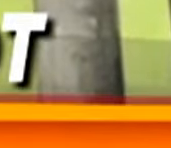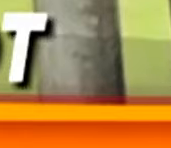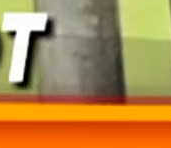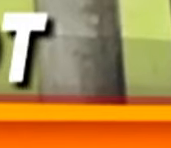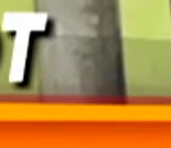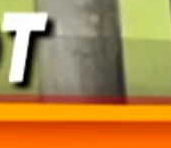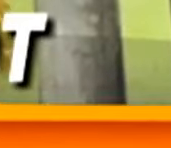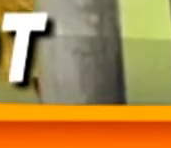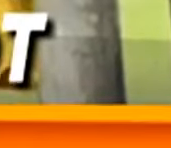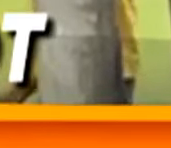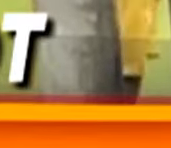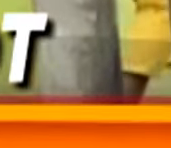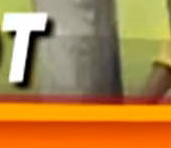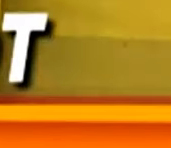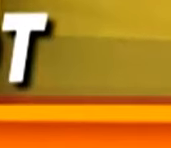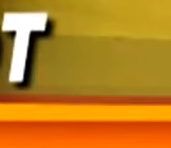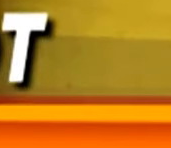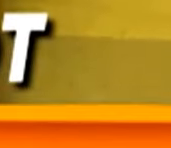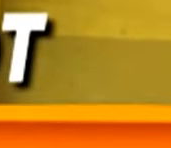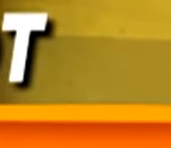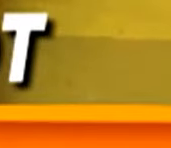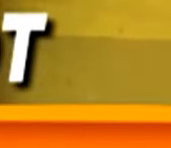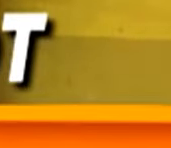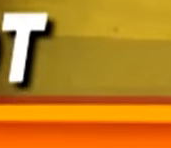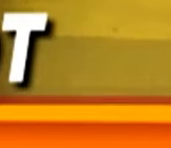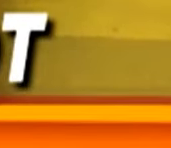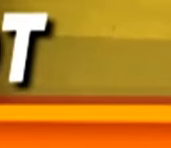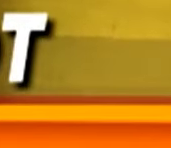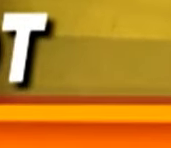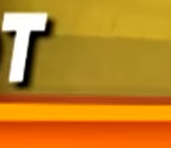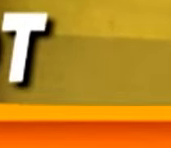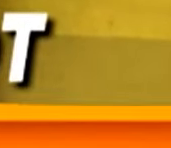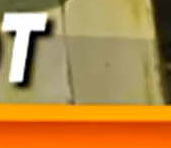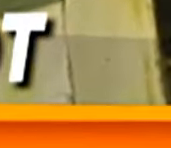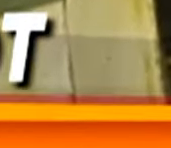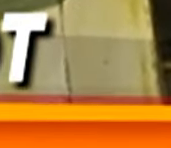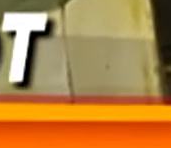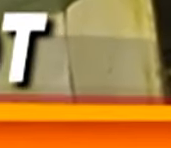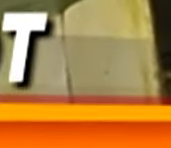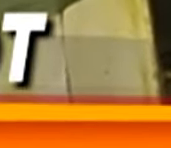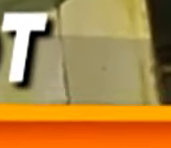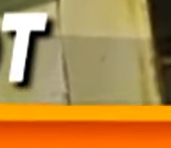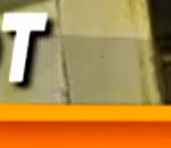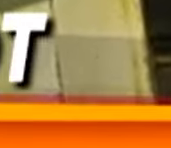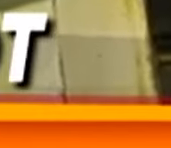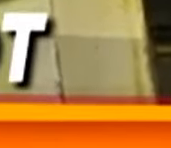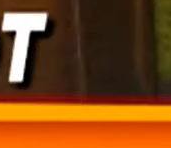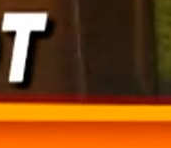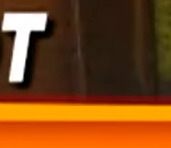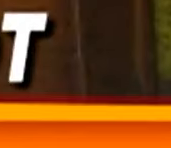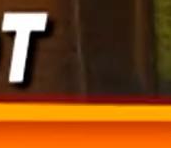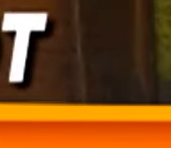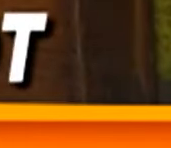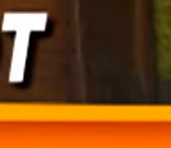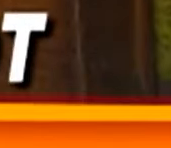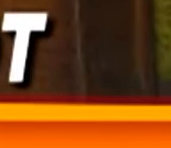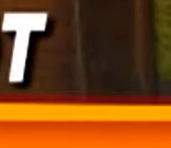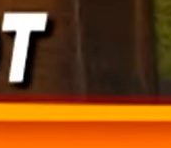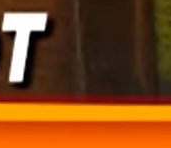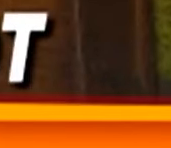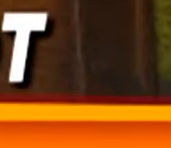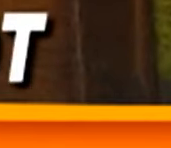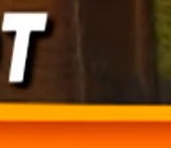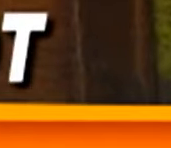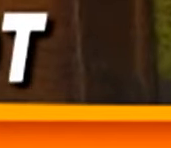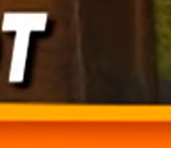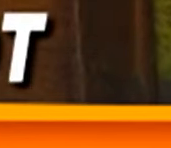Isang lotto winner, 20 beses daw naka-jackpot sa loob lamang ng isang buwan ayon kay Senator Raffy Tulfo. Sobrang swerte